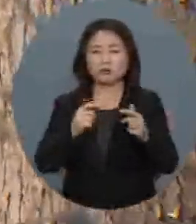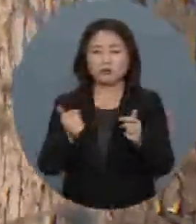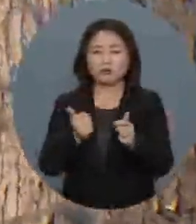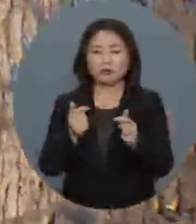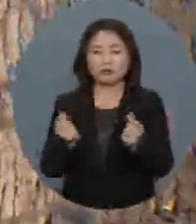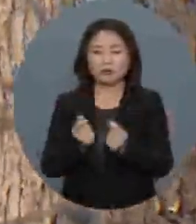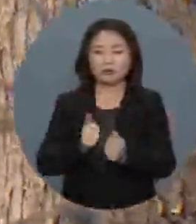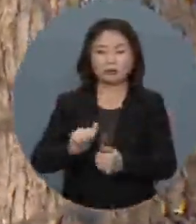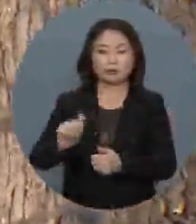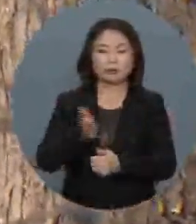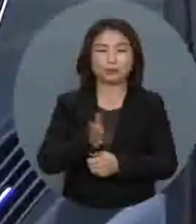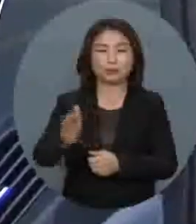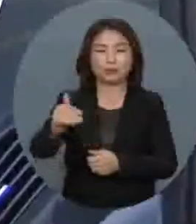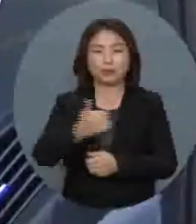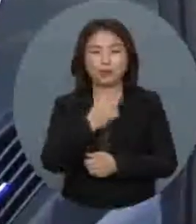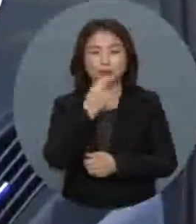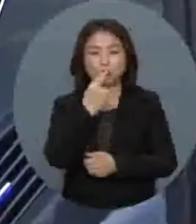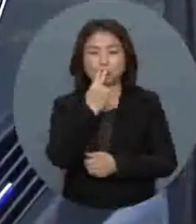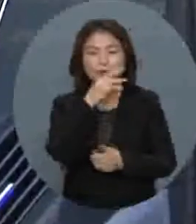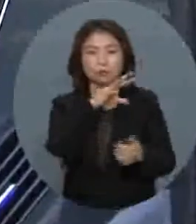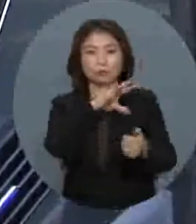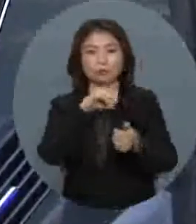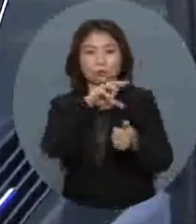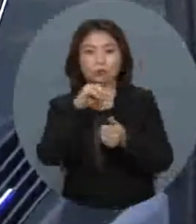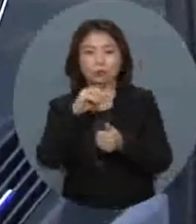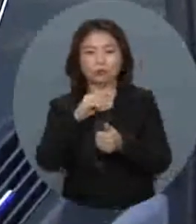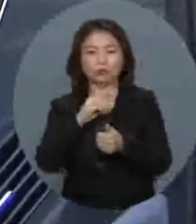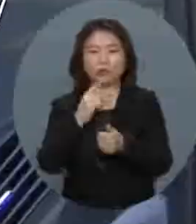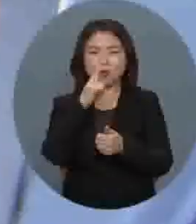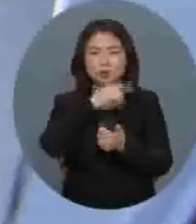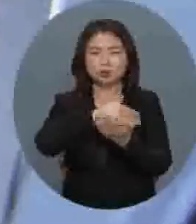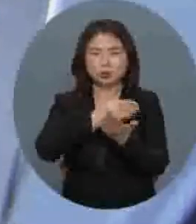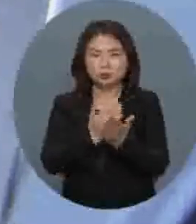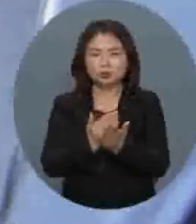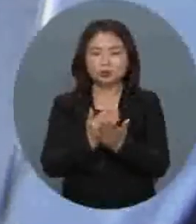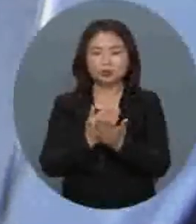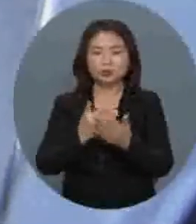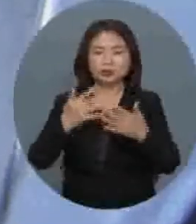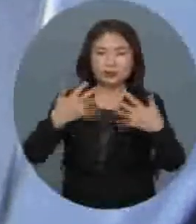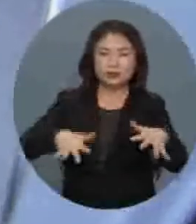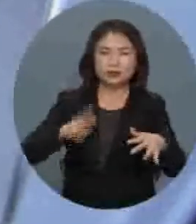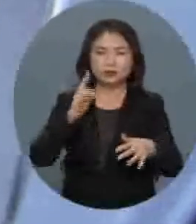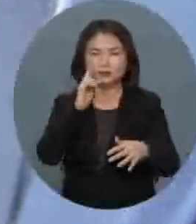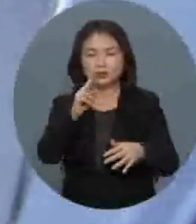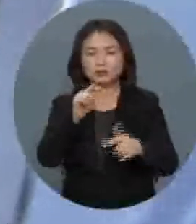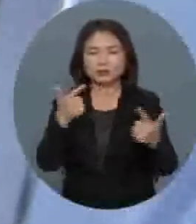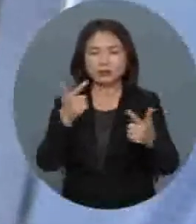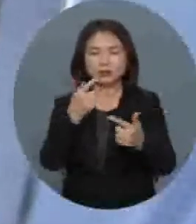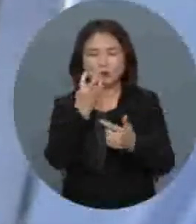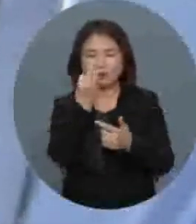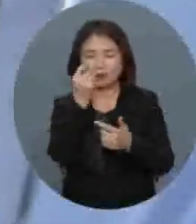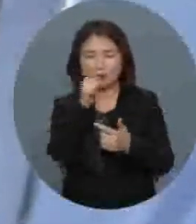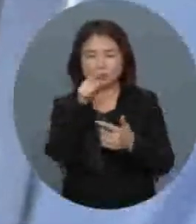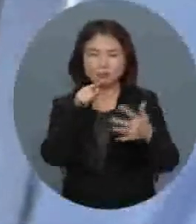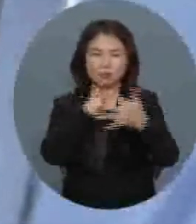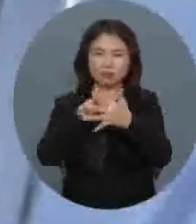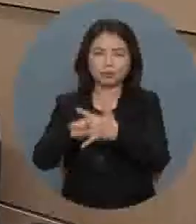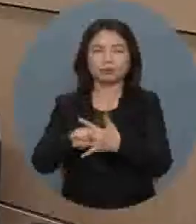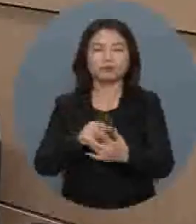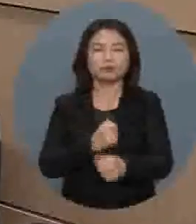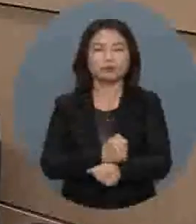주변을 돌며 공기를 포집하고 오염 물질의 종류와 농도를 분석한 뒤 배출원을 찾아내는